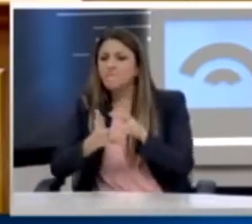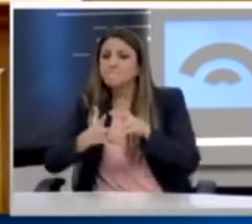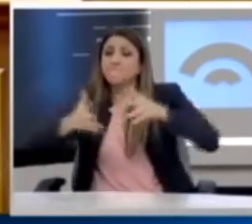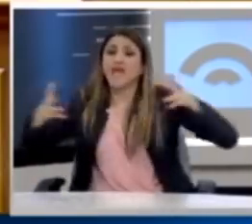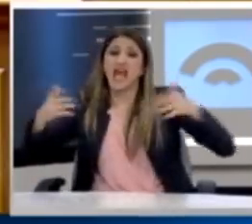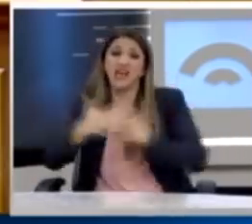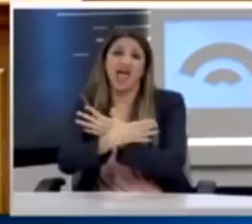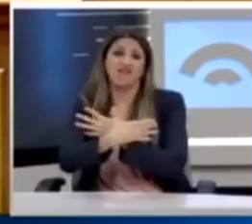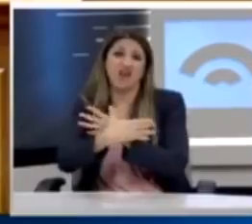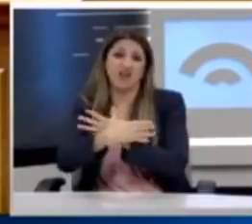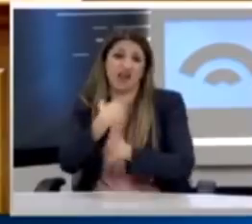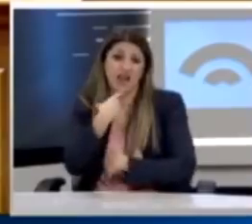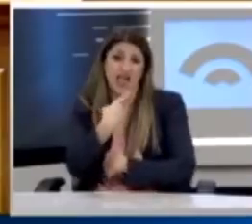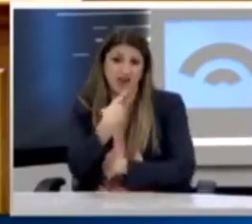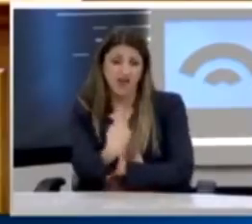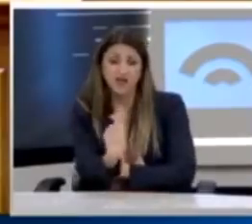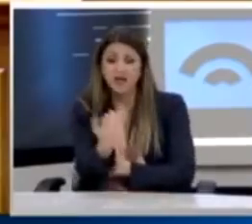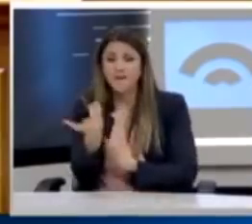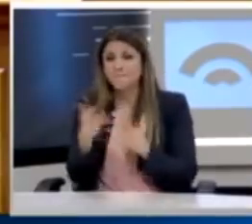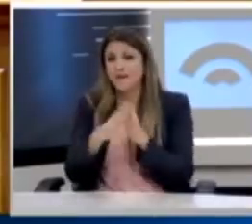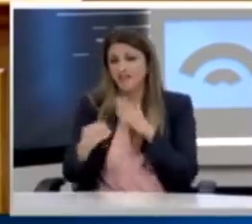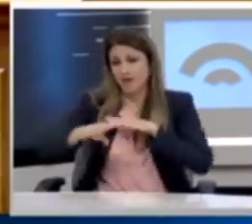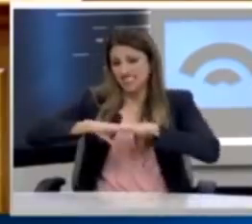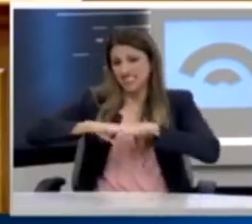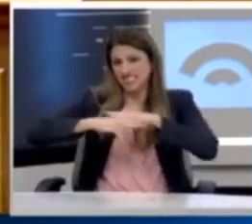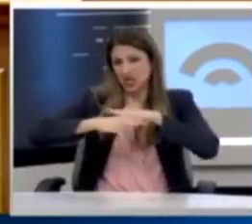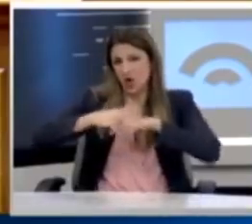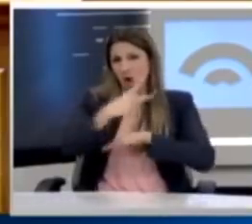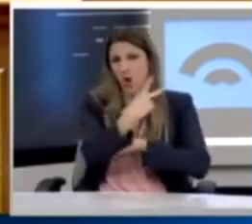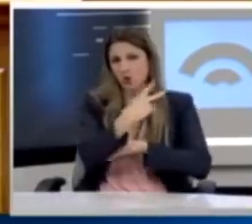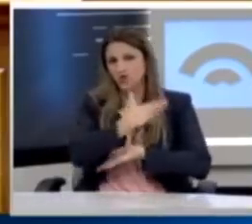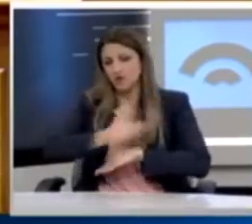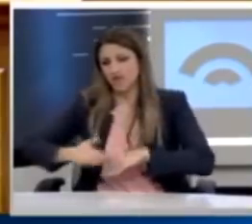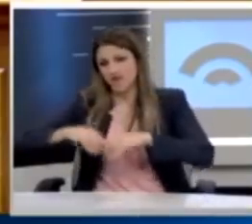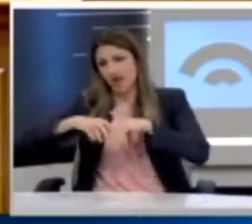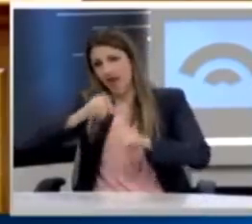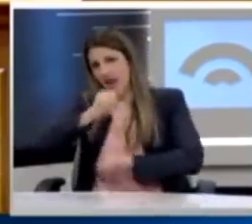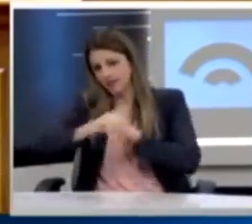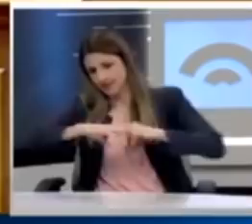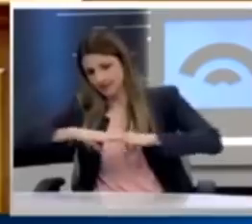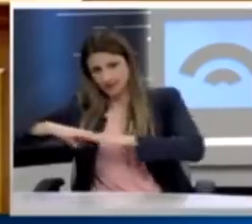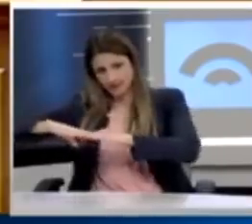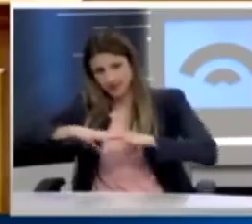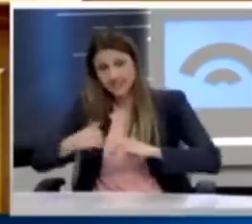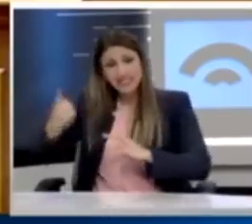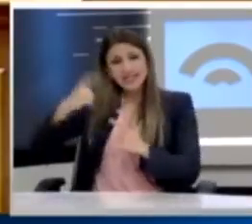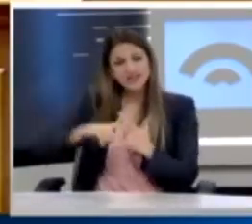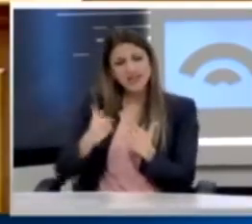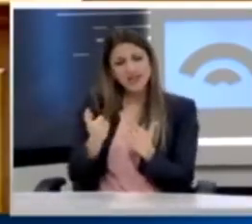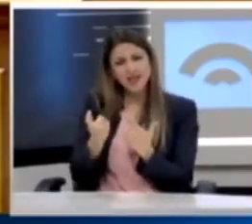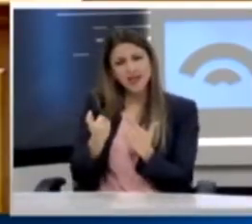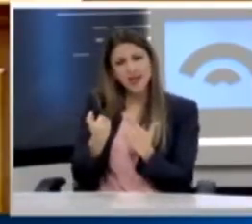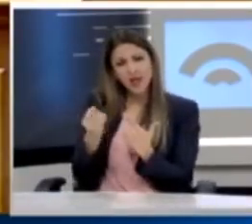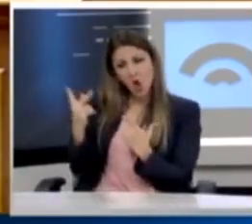την αλλαγή συνόρων ανάμεσα σε Κόσοβο και Σερβία και σε συνέχεια την οικονομική και διπλωματική ενσωμάτωση